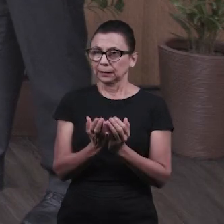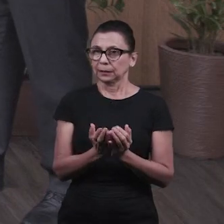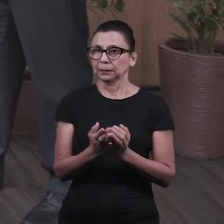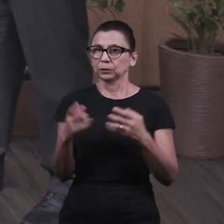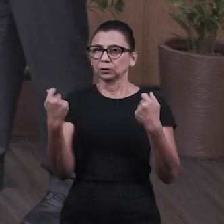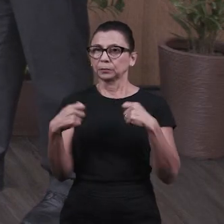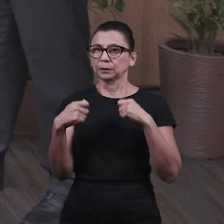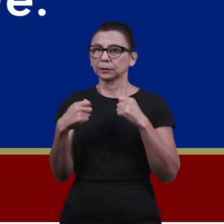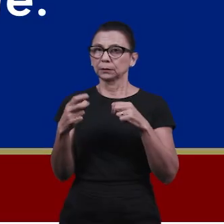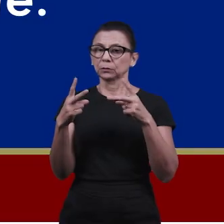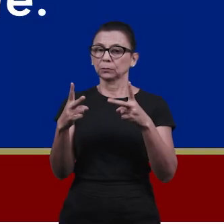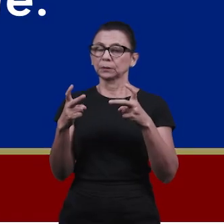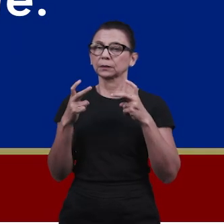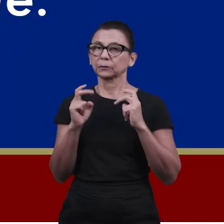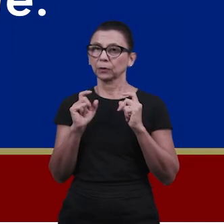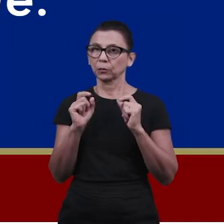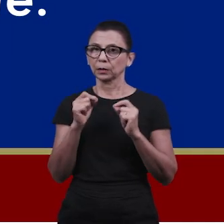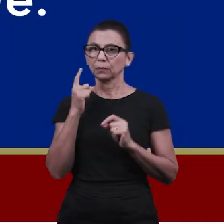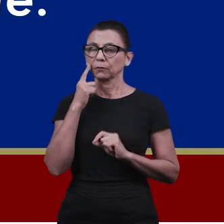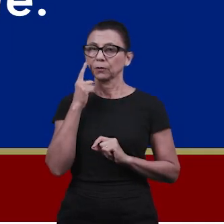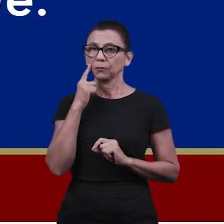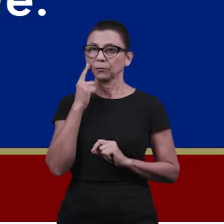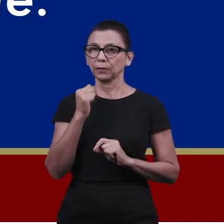chapitre 5, 7, 8,